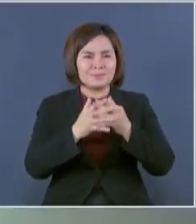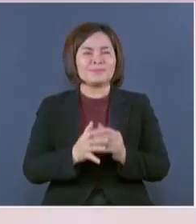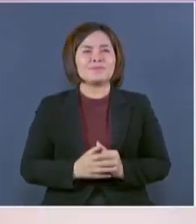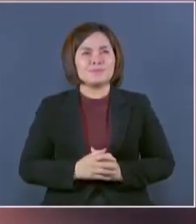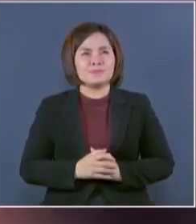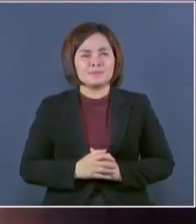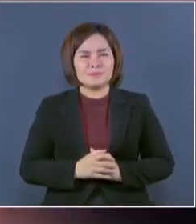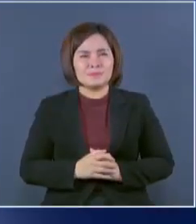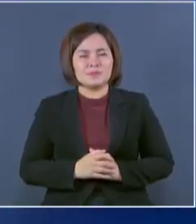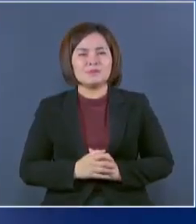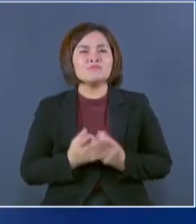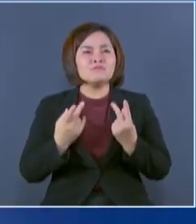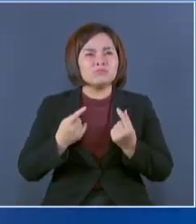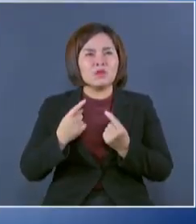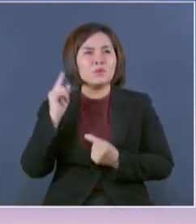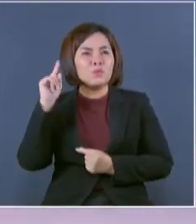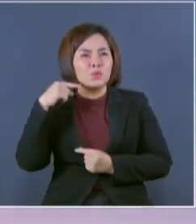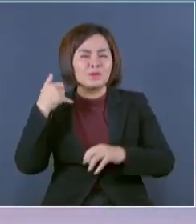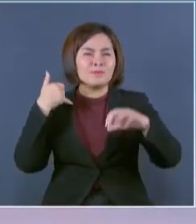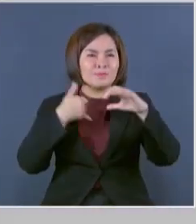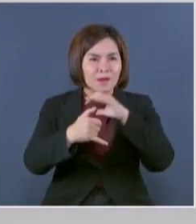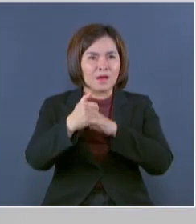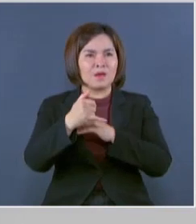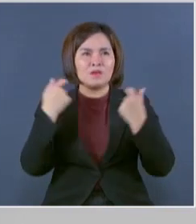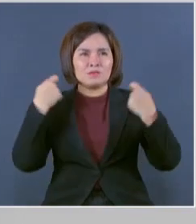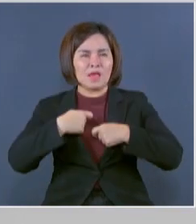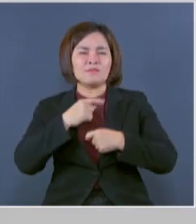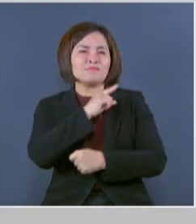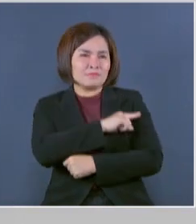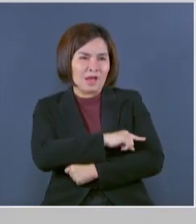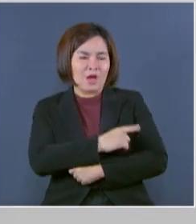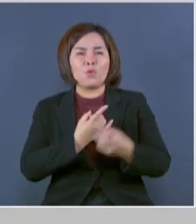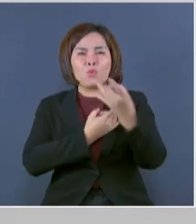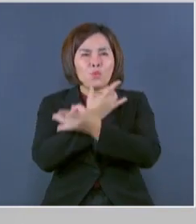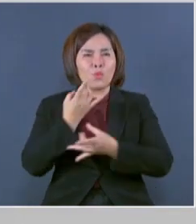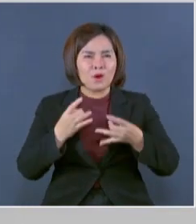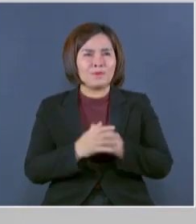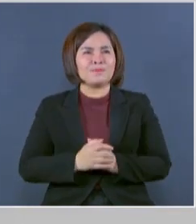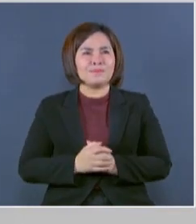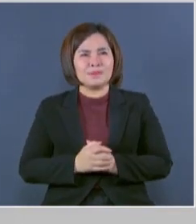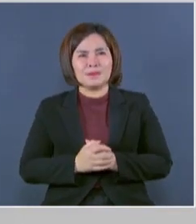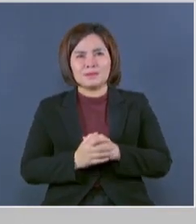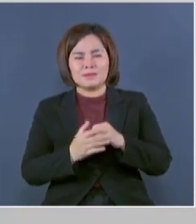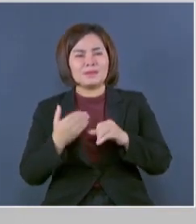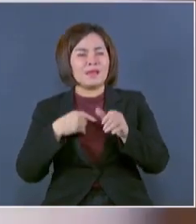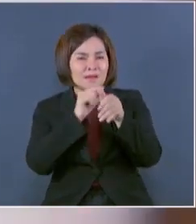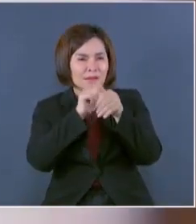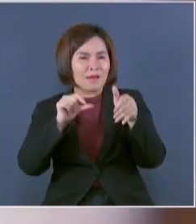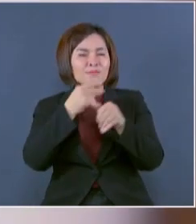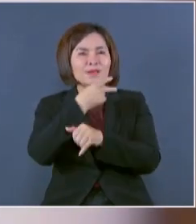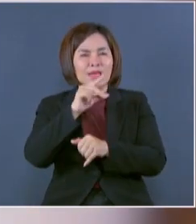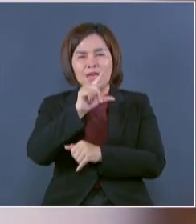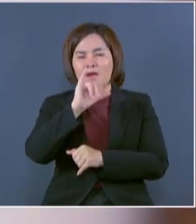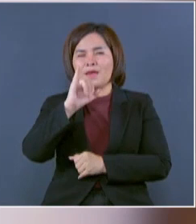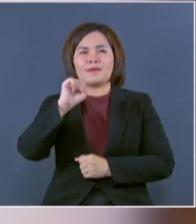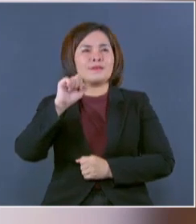โดยช่วงโซโล่ในเพลง Money เธอก็ปรากฏตัวด้วยลุคสุดปังกับชุดสีขาวเลื่อมทั้งตัวค่ะแถมด้านหลังเสื้อเนี่ยก็ยังปักชื่อว่าลิซ่า